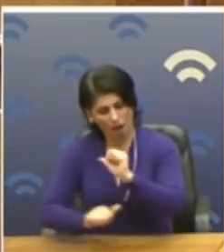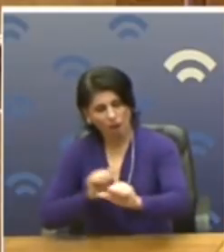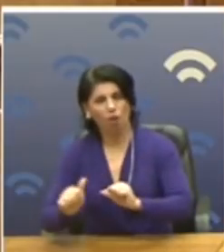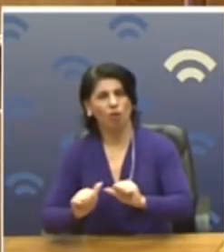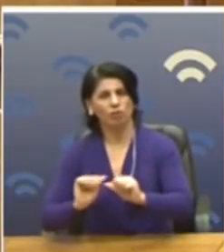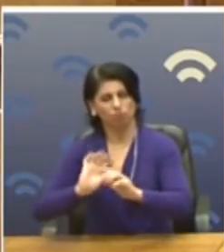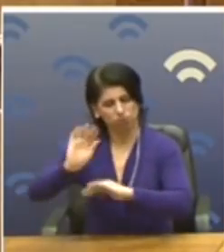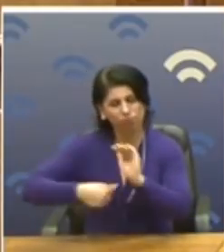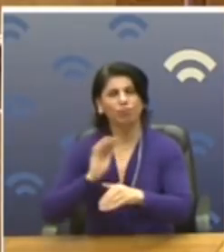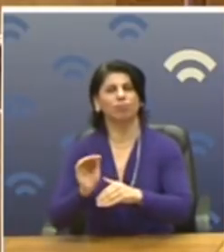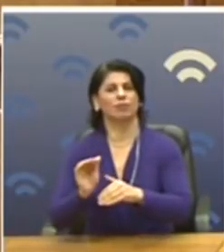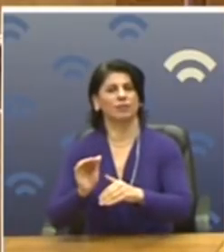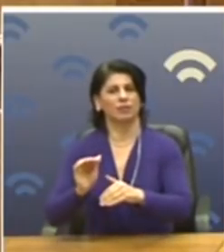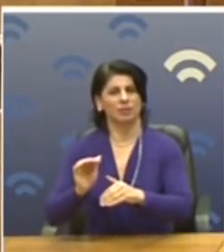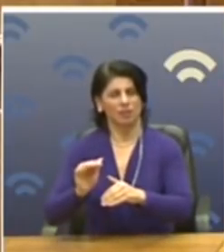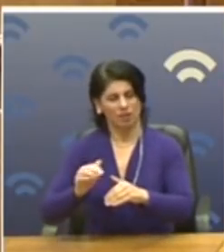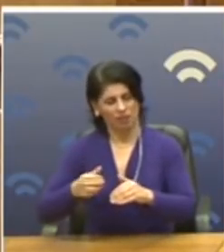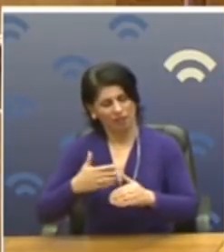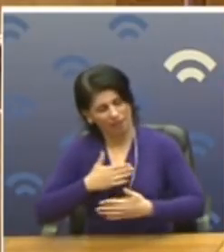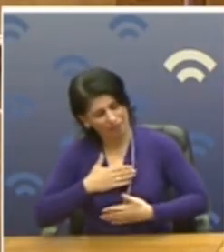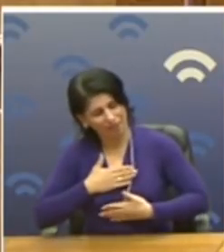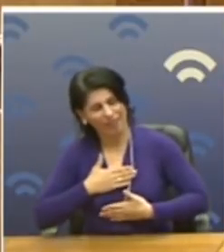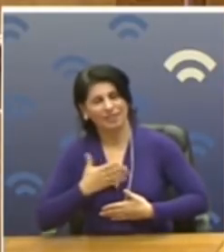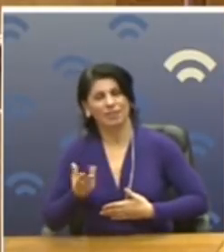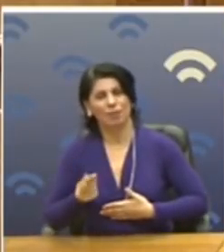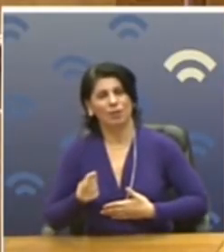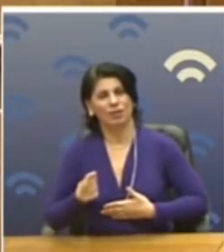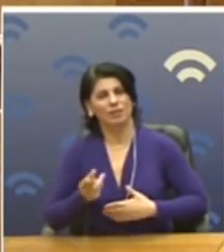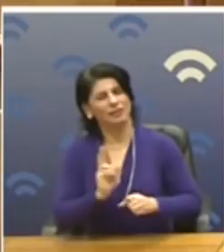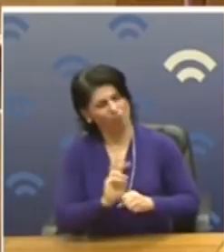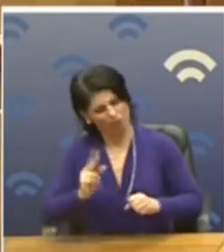ανατροπών ριζικών. Σας ευχαριστώ. Τα υπόλοιπα στη δευτερολογία.